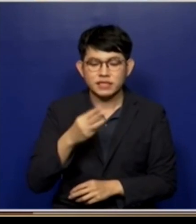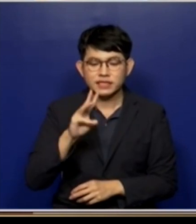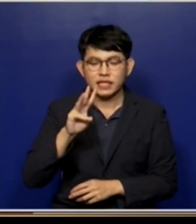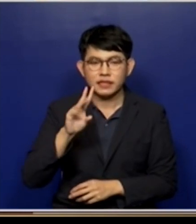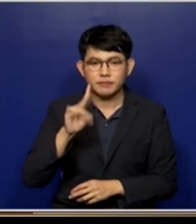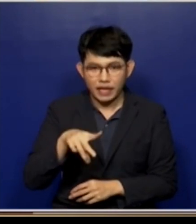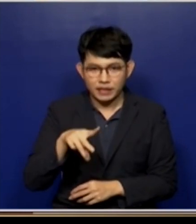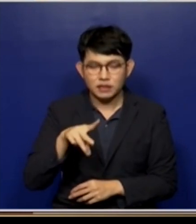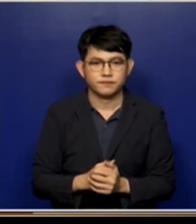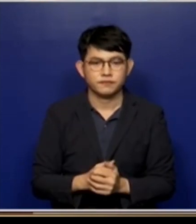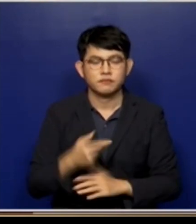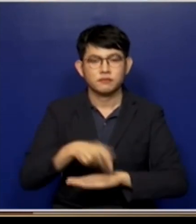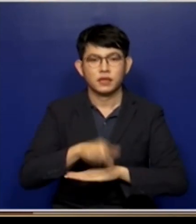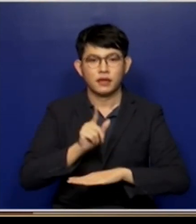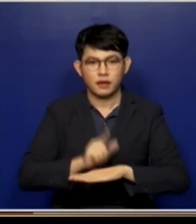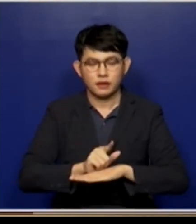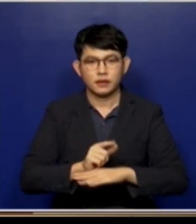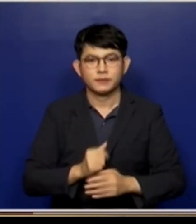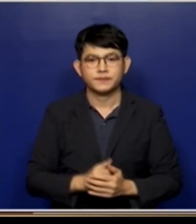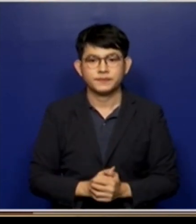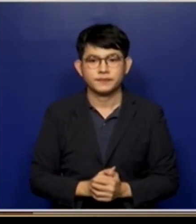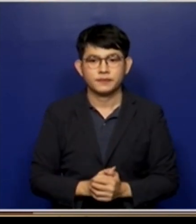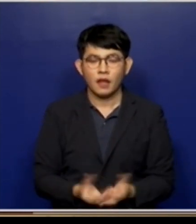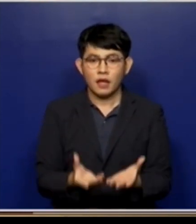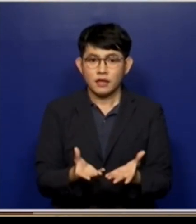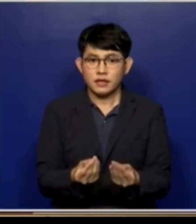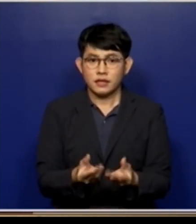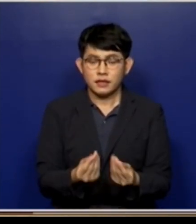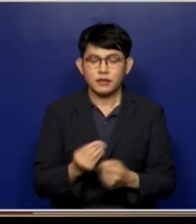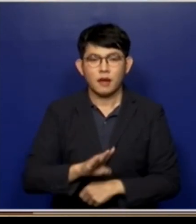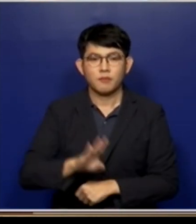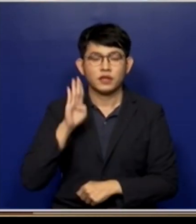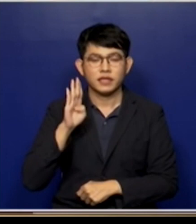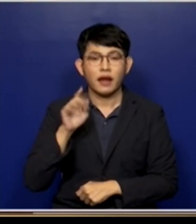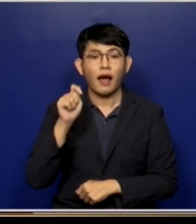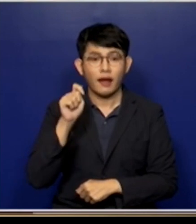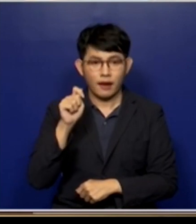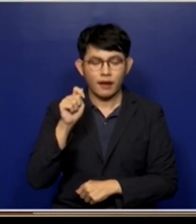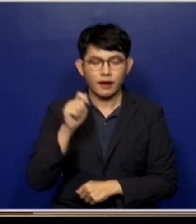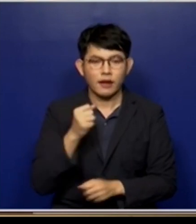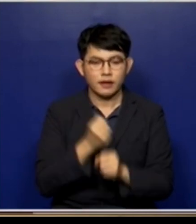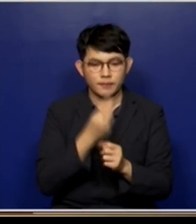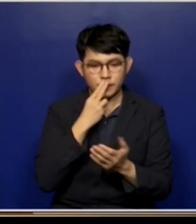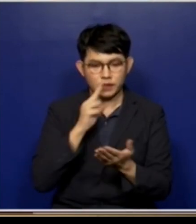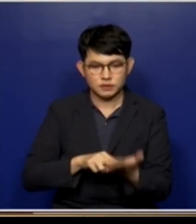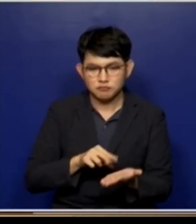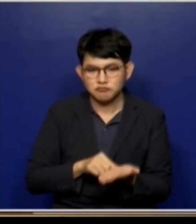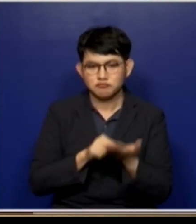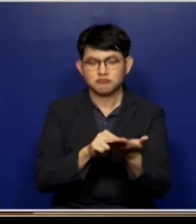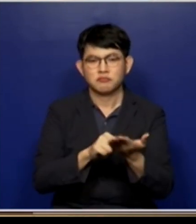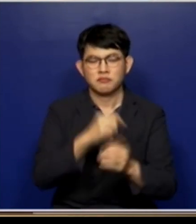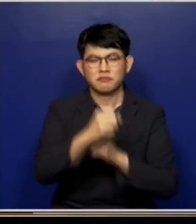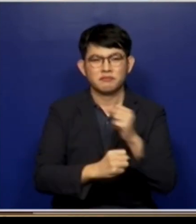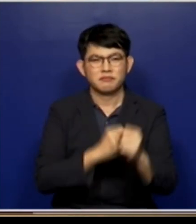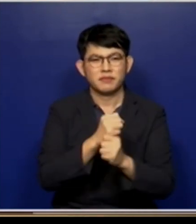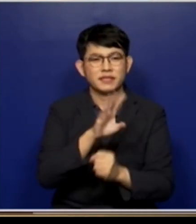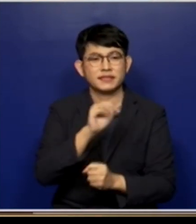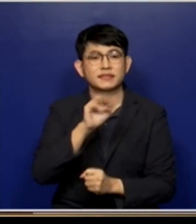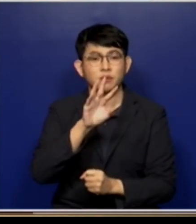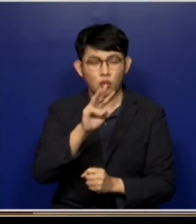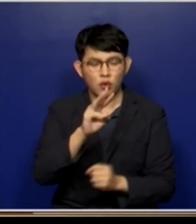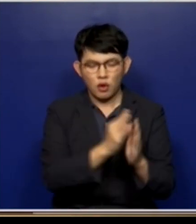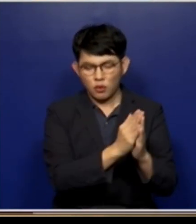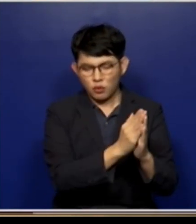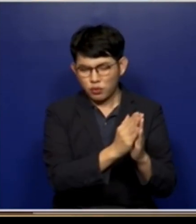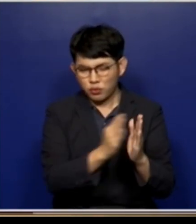7226ไร่ค่ะที่ดินแปลงนี้ค่ะบริษัทอัครายื่นขอไปตั้งแต่ปี 2546ค่ะผ่านไป